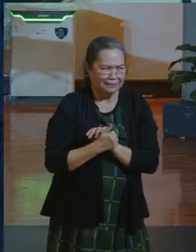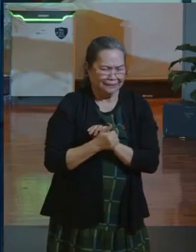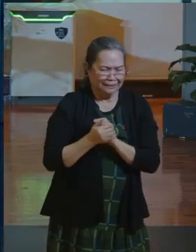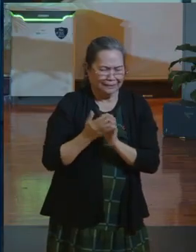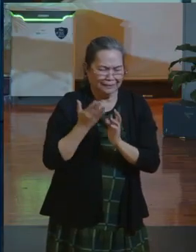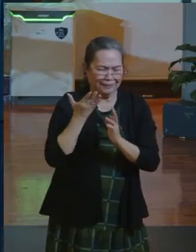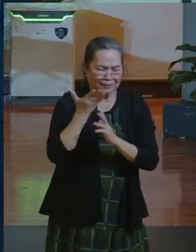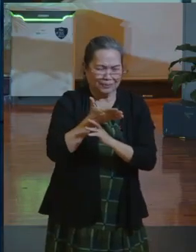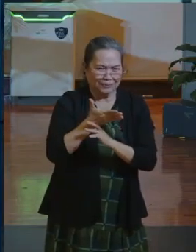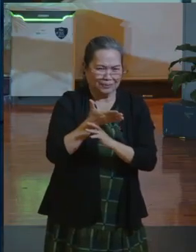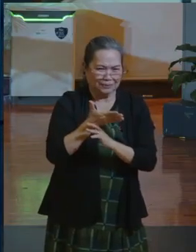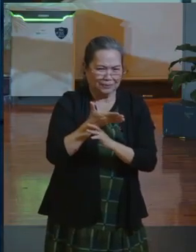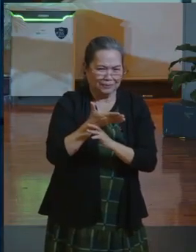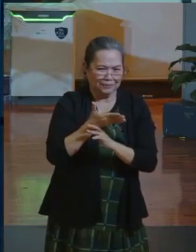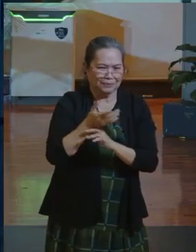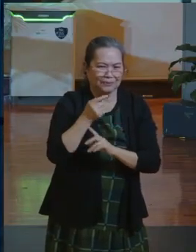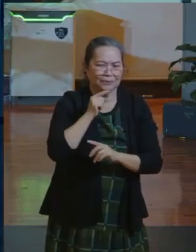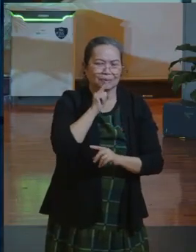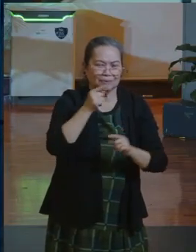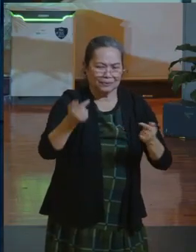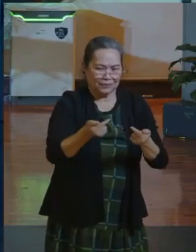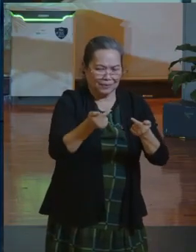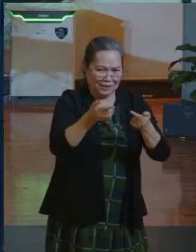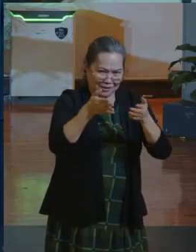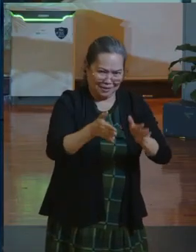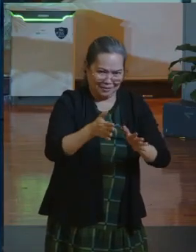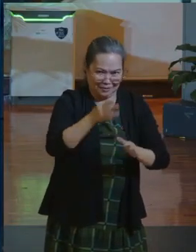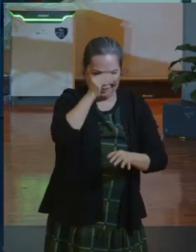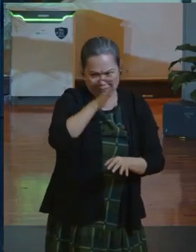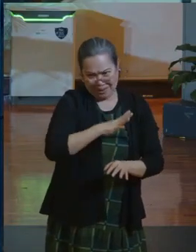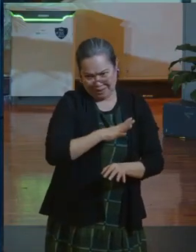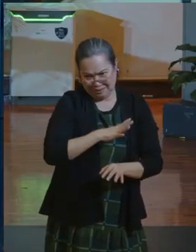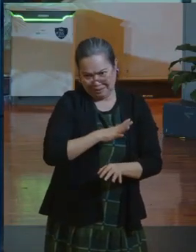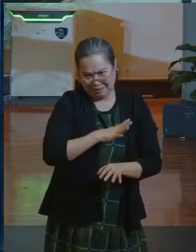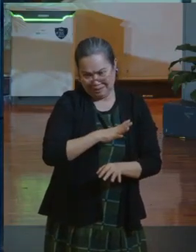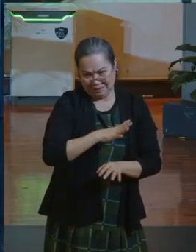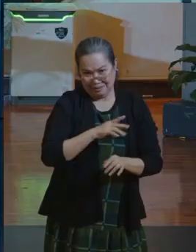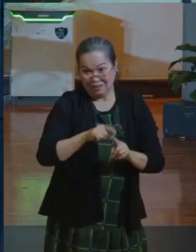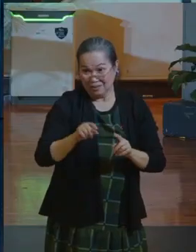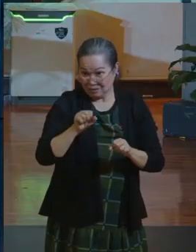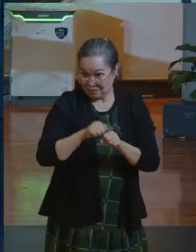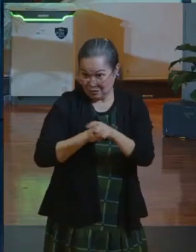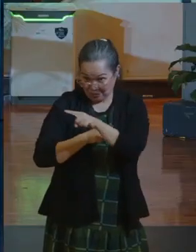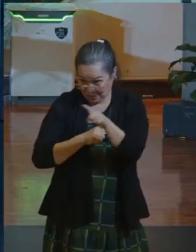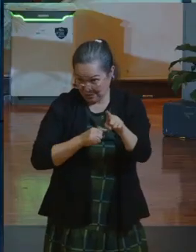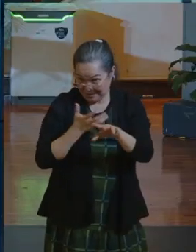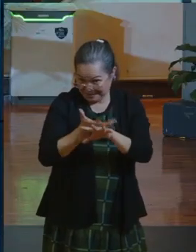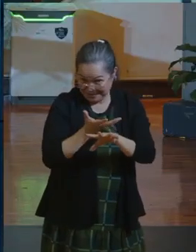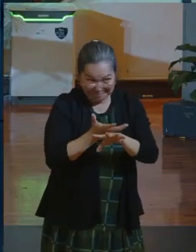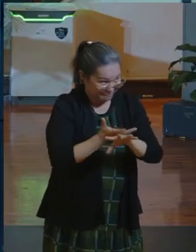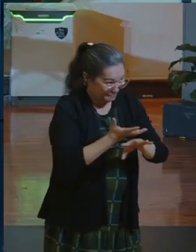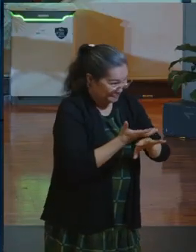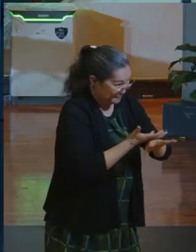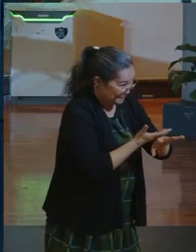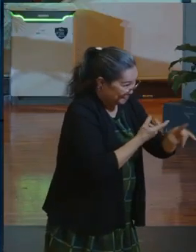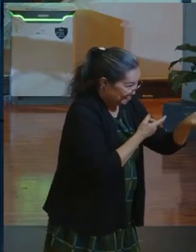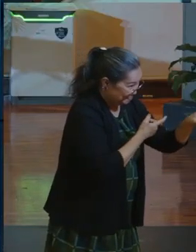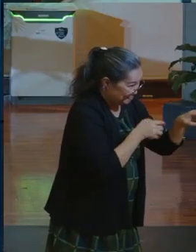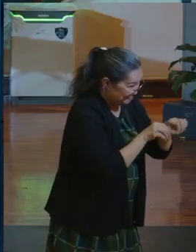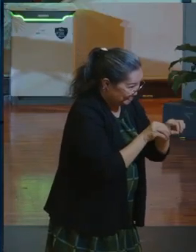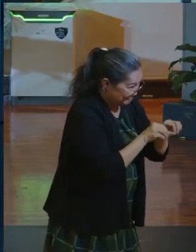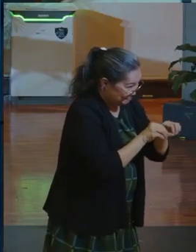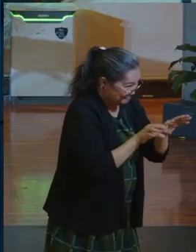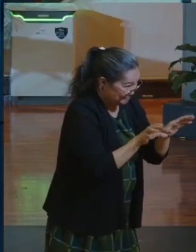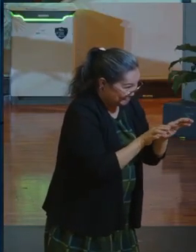Nagdadaan sa isang makasalanan na tao. So kung ordinaryo kayo, at sa tingin